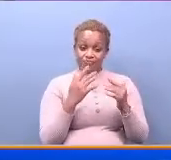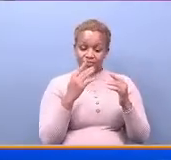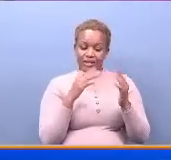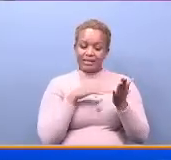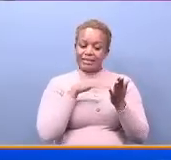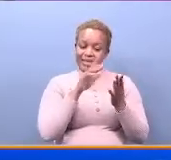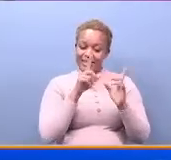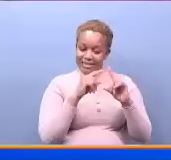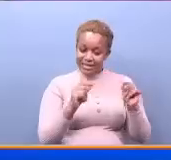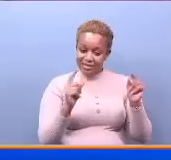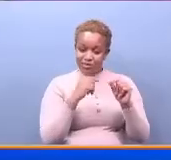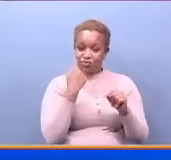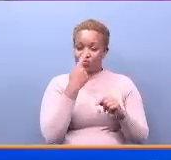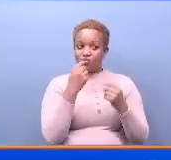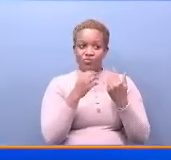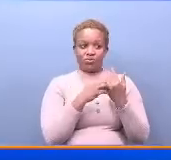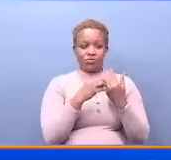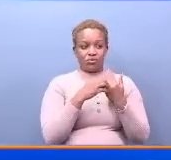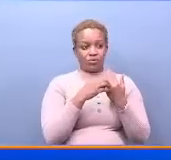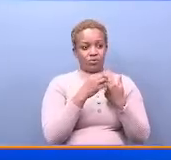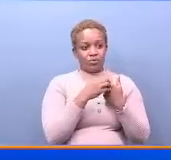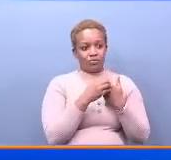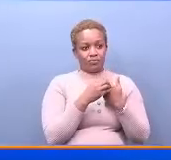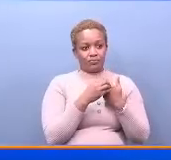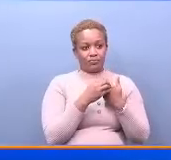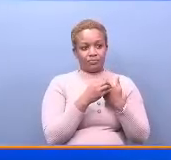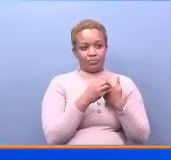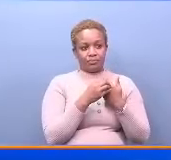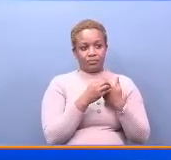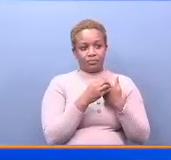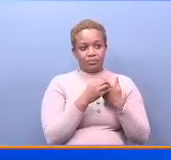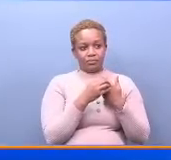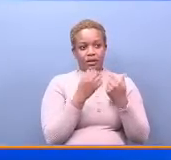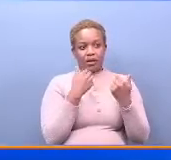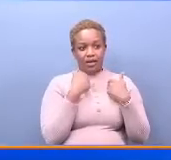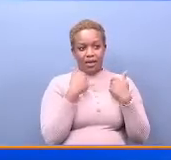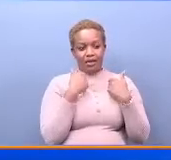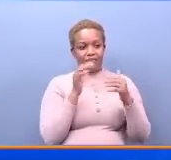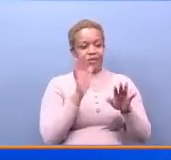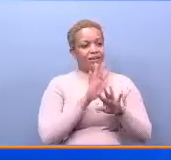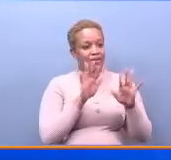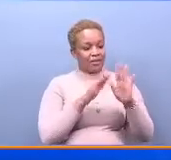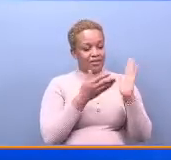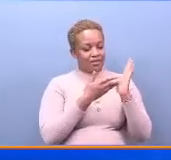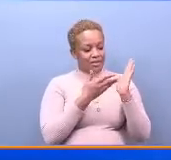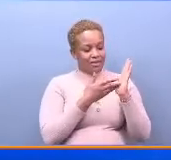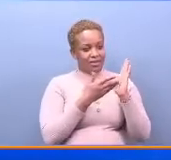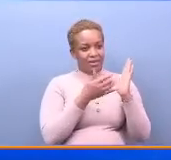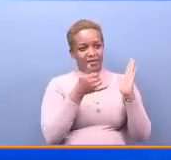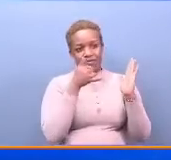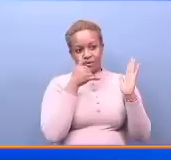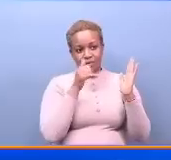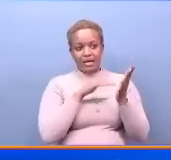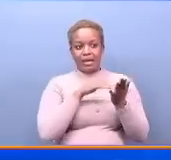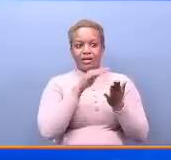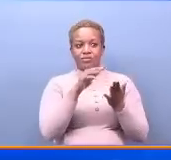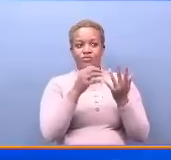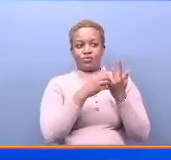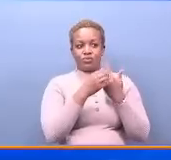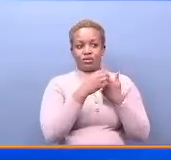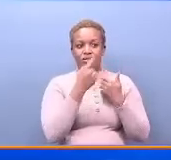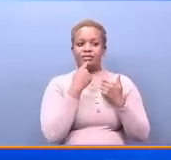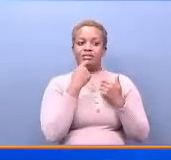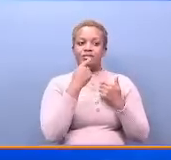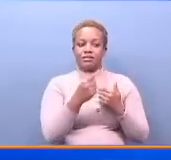Sonko tarehe 13 usiku. Niko nazo zote hapa kwa tumia Sonko, mwambie aweke statement